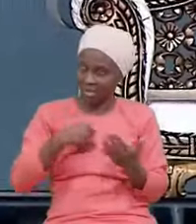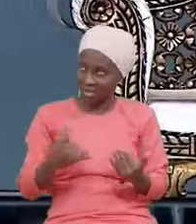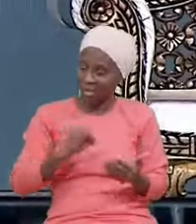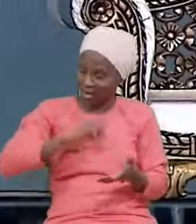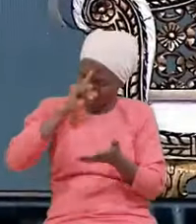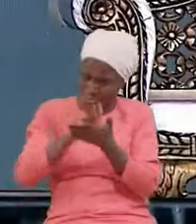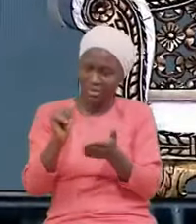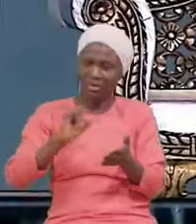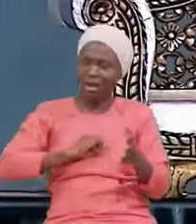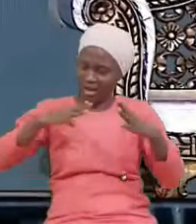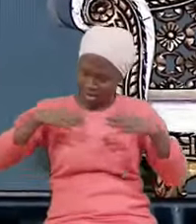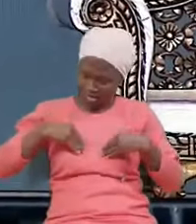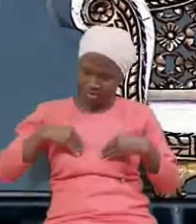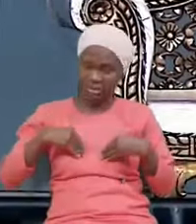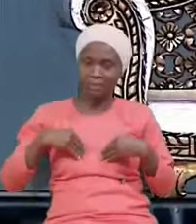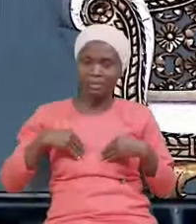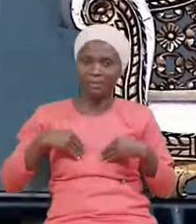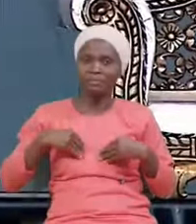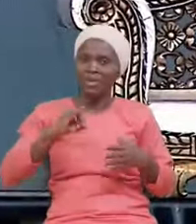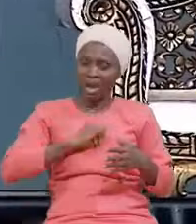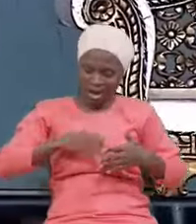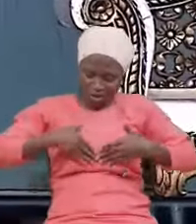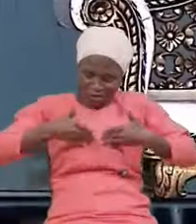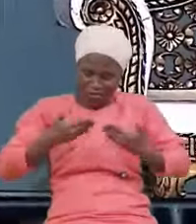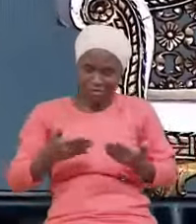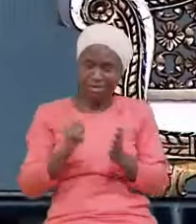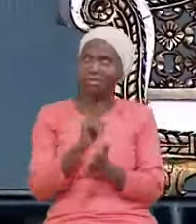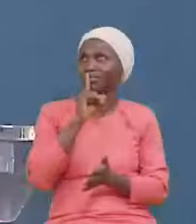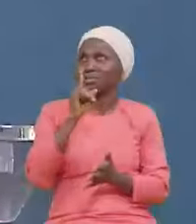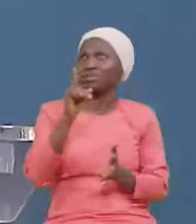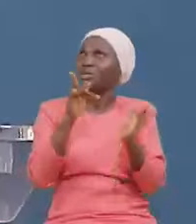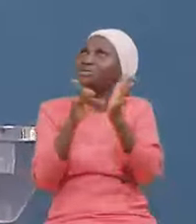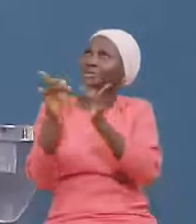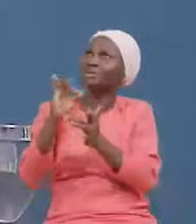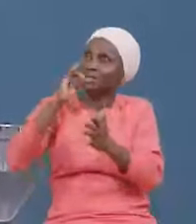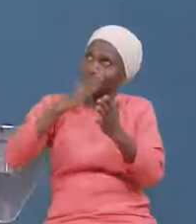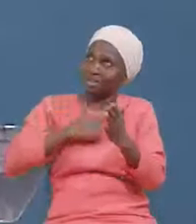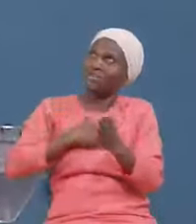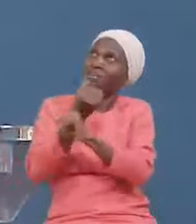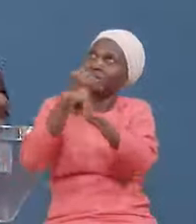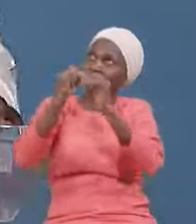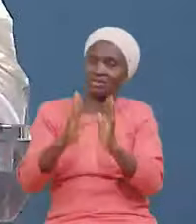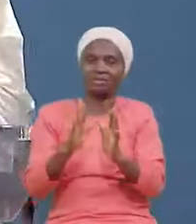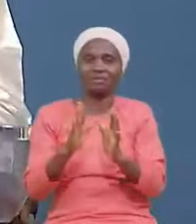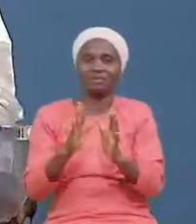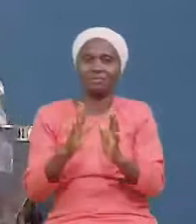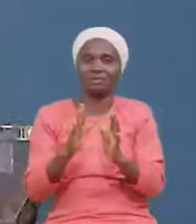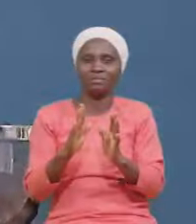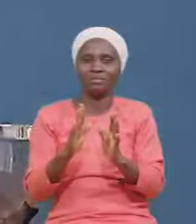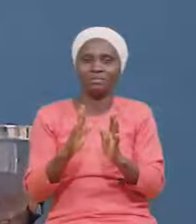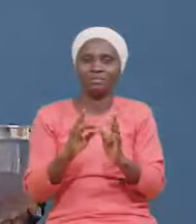I accept. నేను అంగీకరి, I confess that Jesus is my Savior. యేసు నా